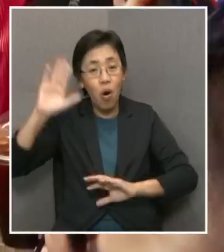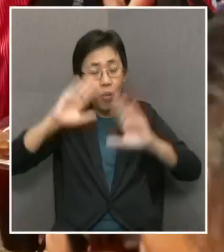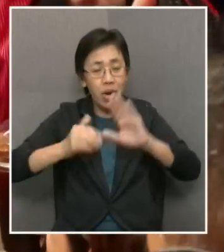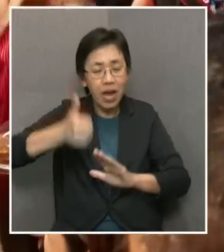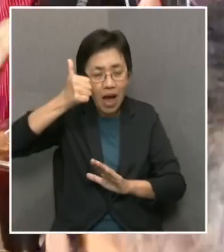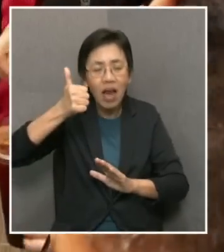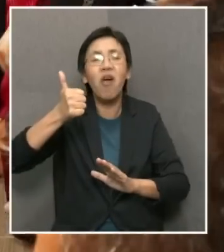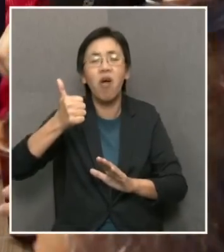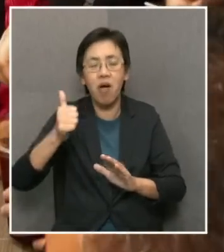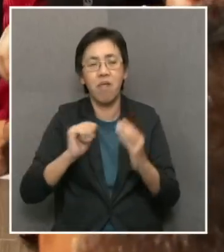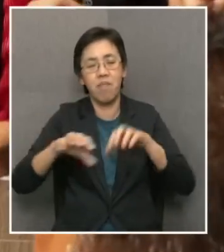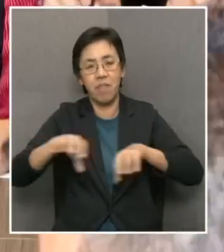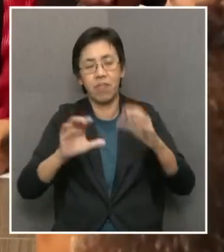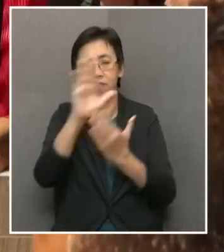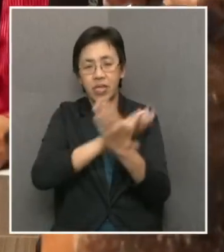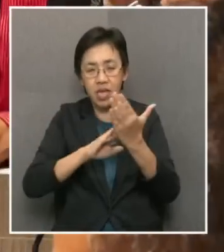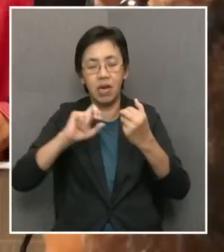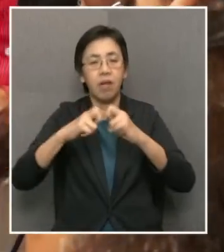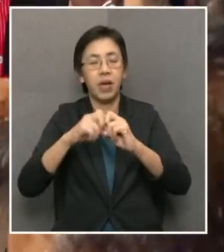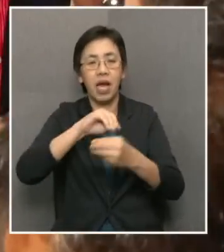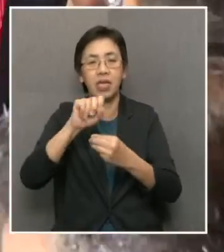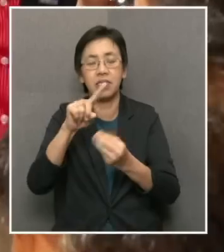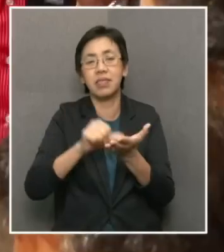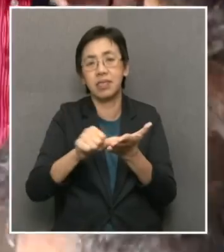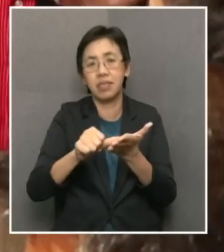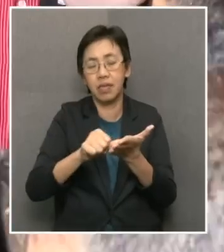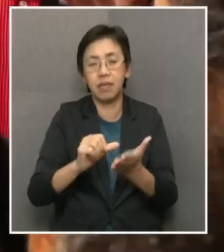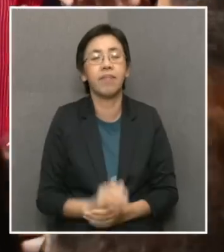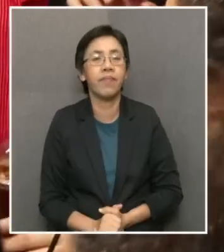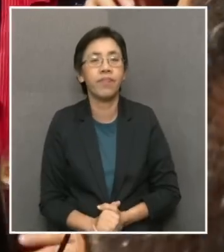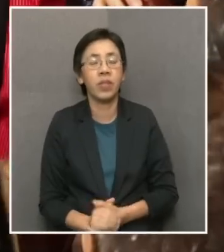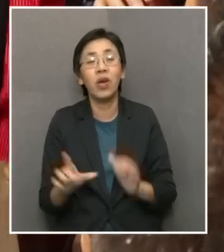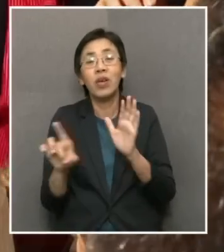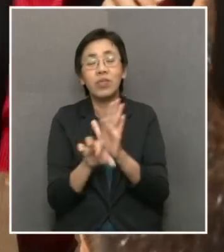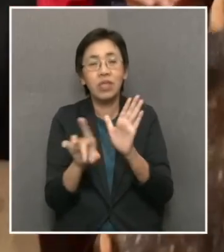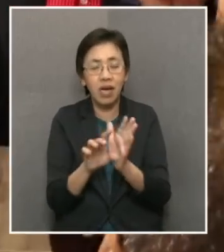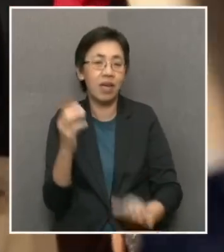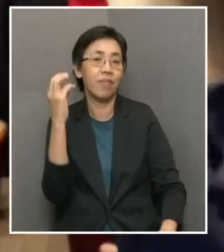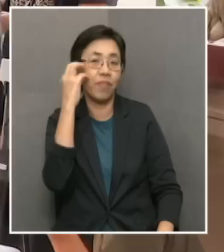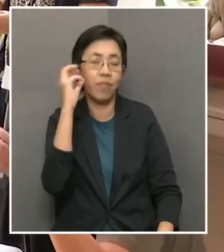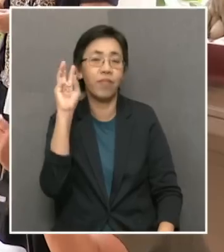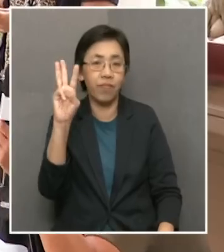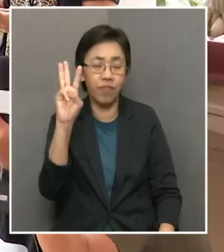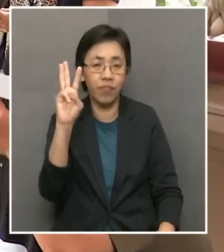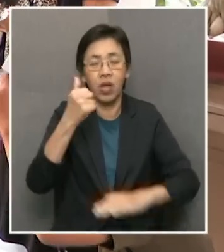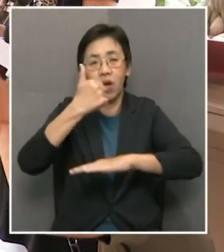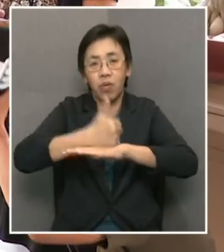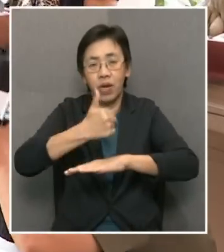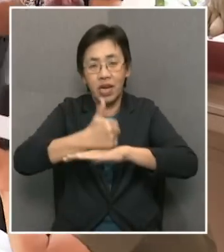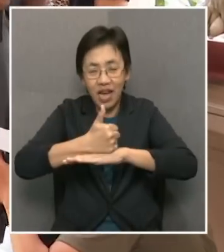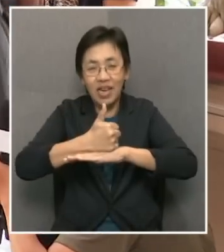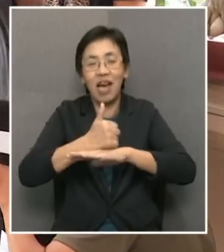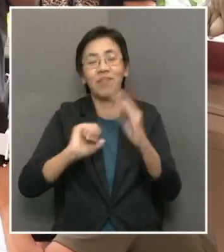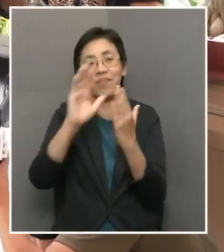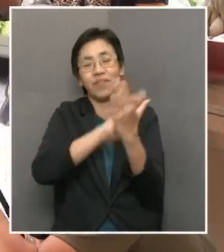ปัญหาเศรษฐกิจค่ะปิดท้ายที่ความเห็นของนายวราวุธศิลปอาชาหัวหน้าพรรคชาติไทย